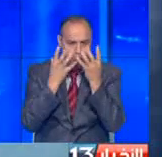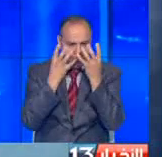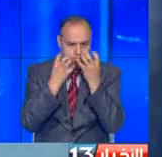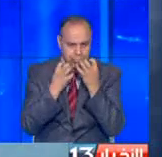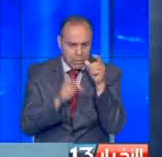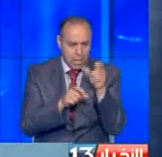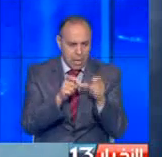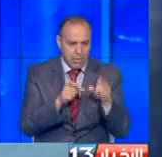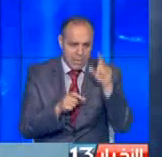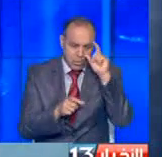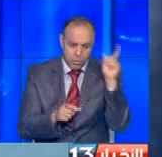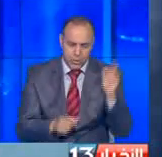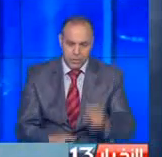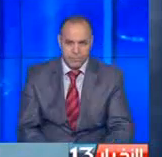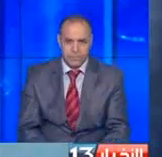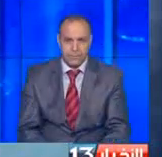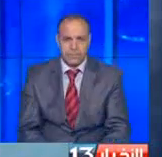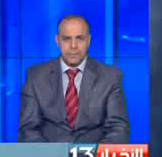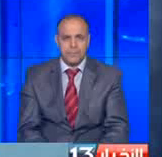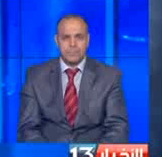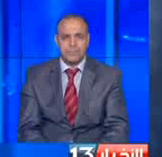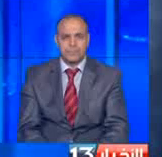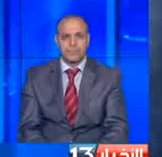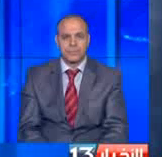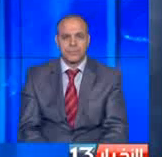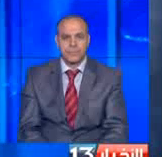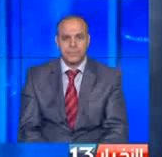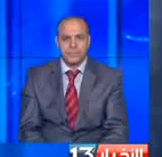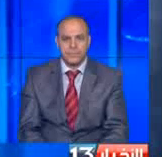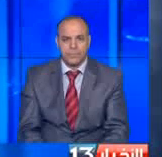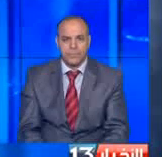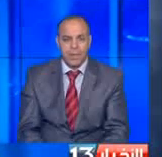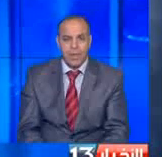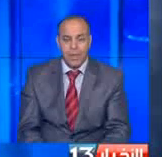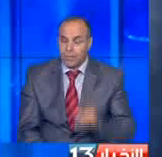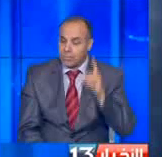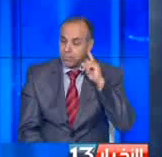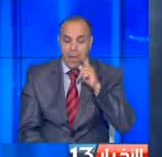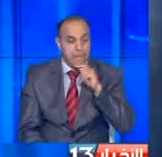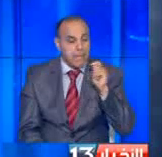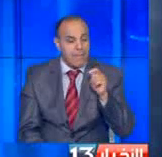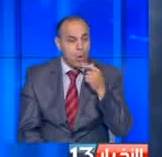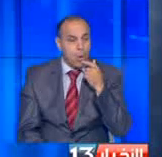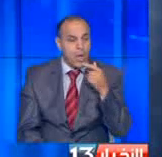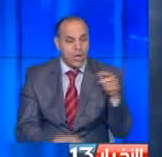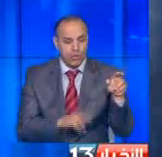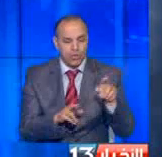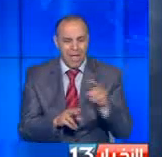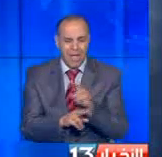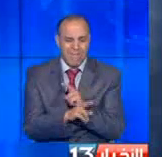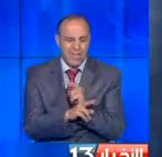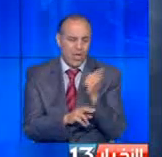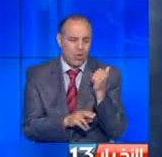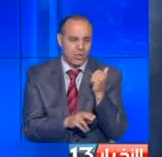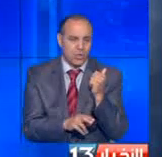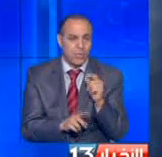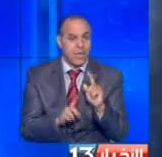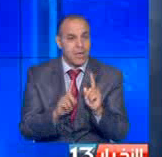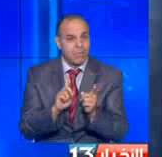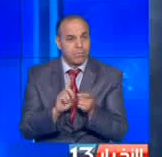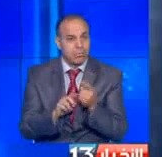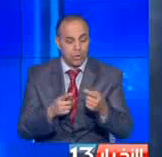اهالي المنطقه في جديد الخبر البرلماني العائد بعد عطله لم تخصص